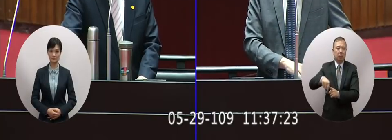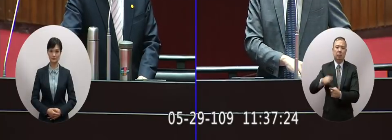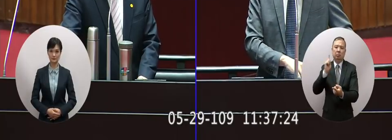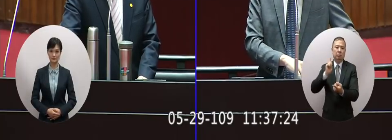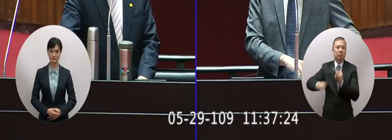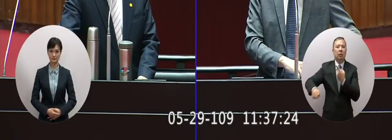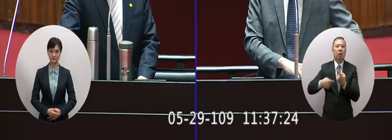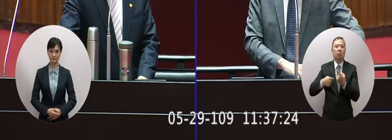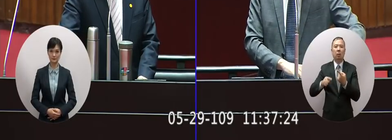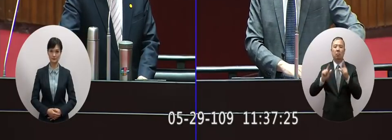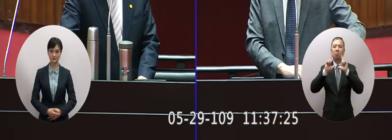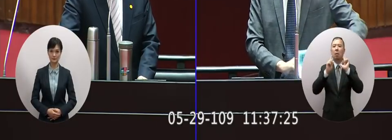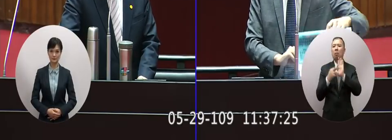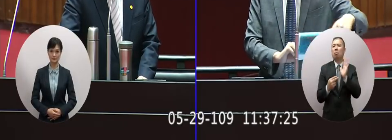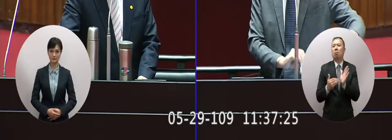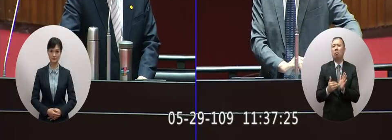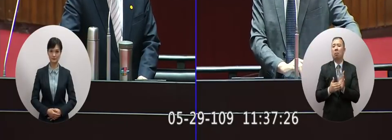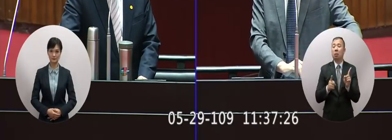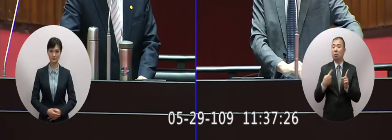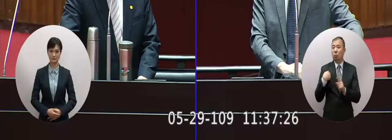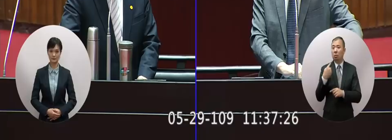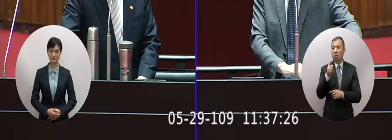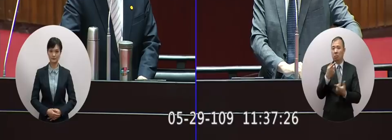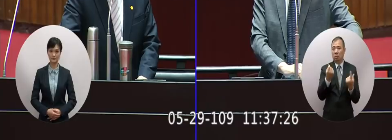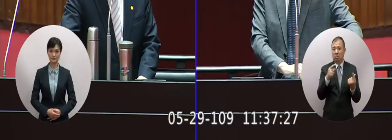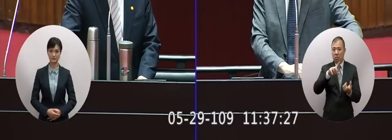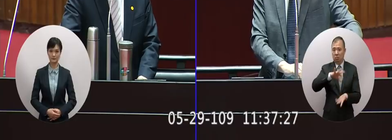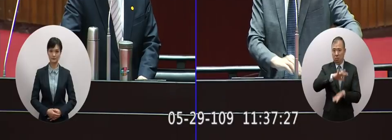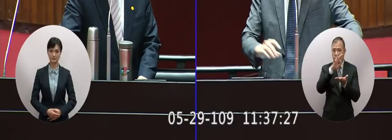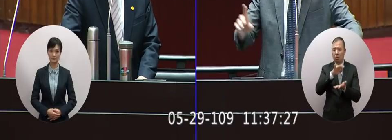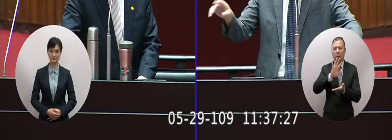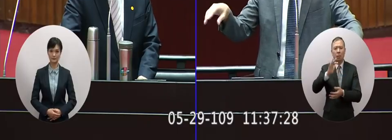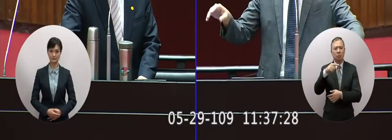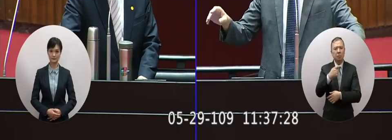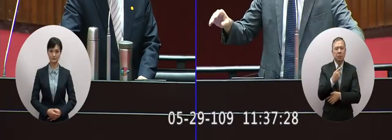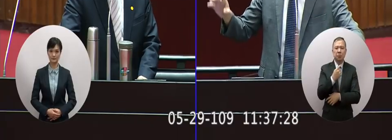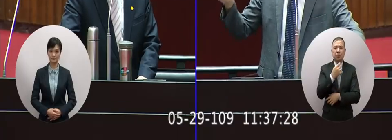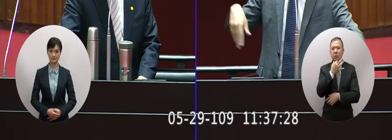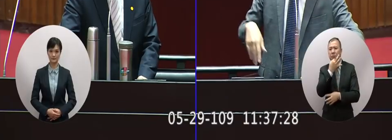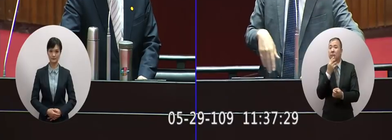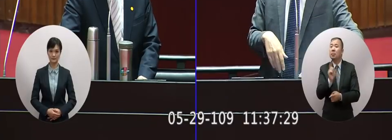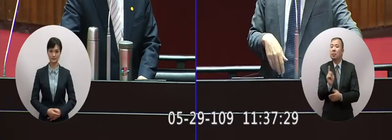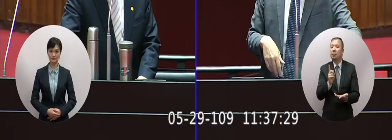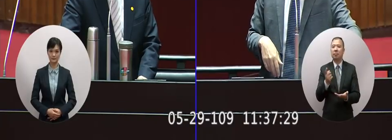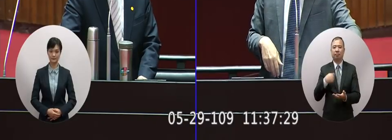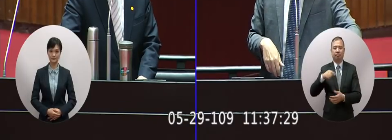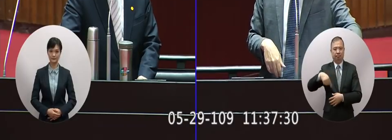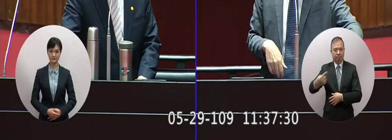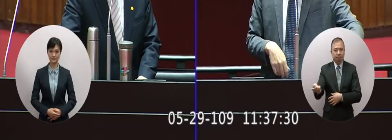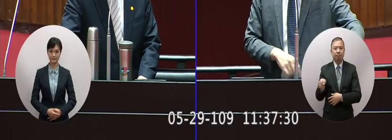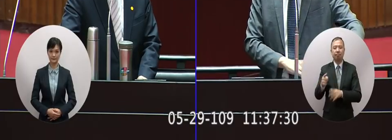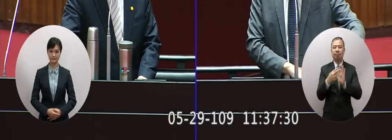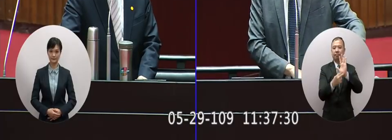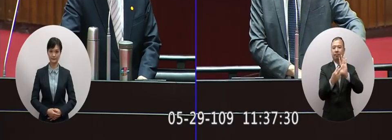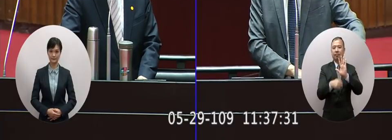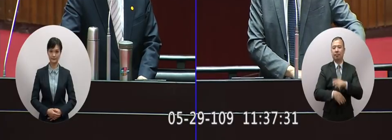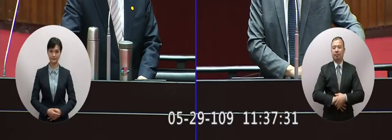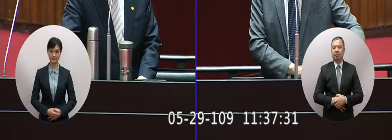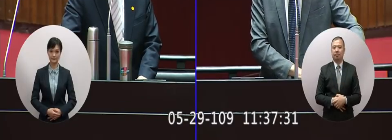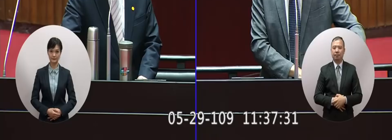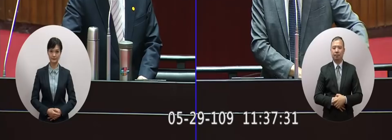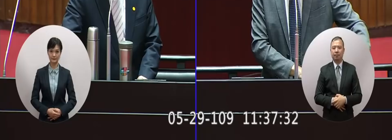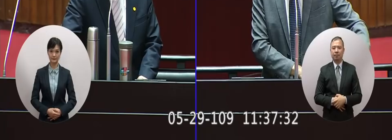案。那但是我们还是可能要有一个比较疑虑的地方，我往下先看这一页，就是说其